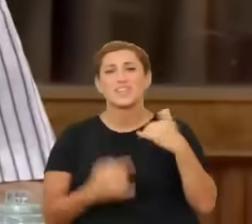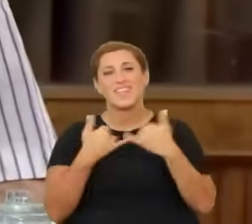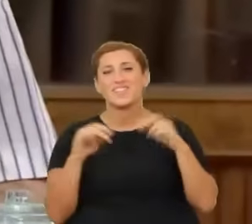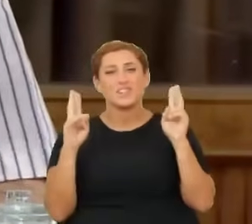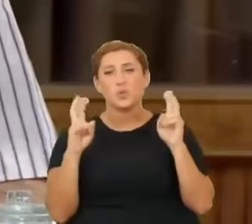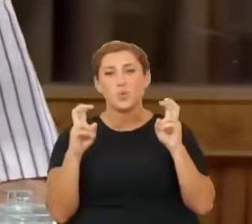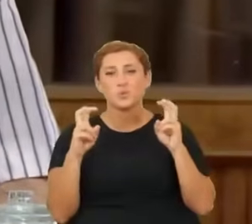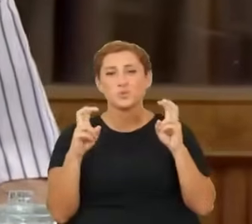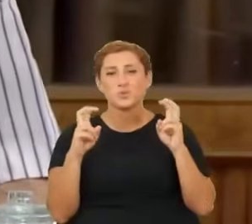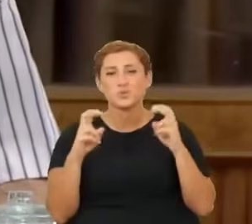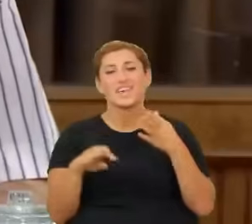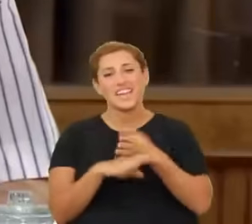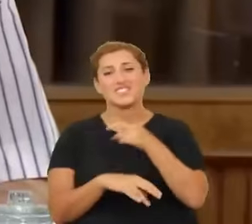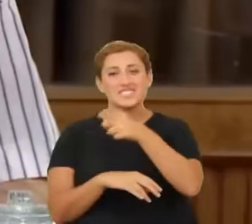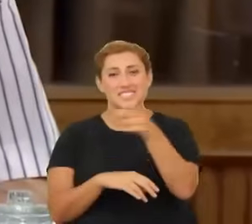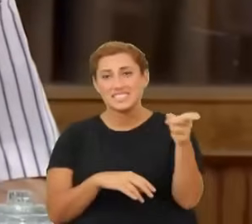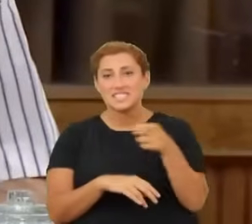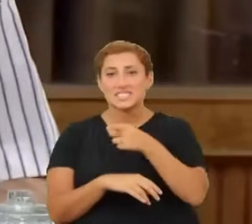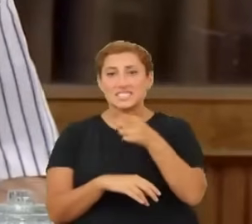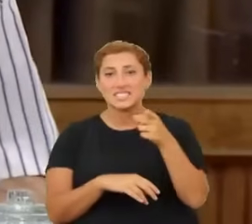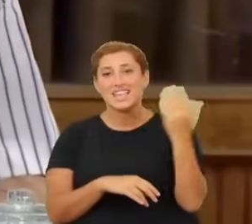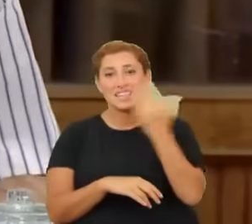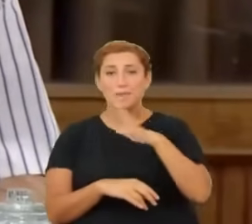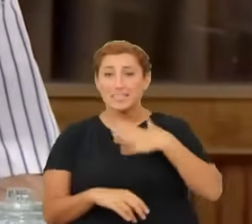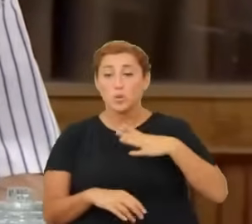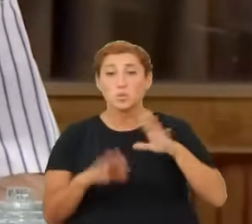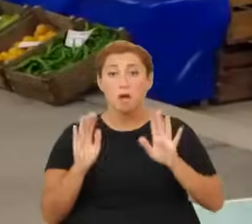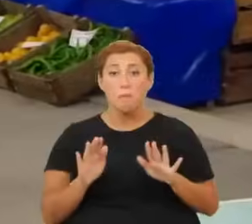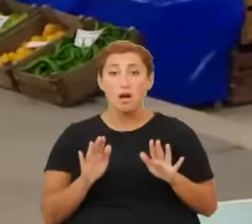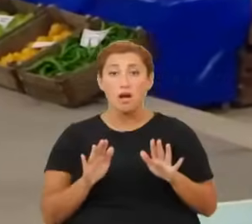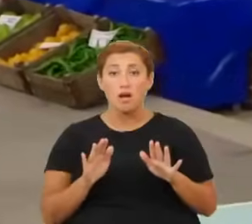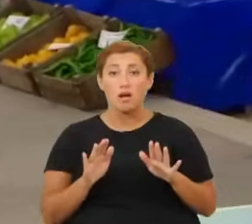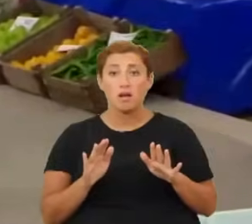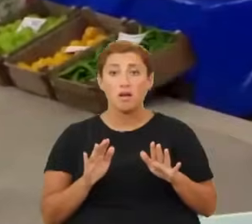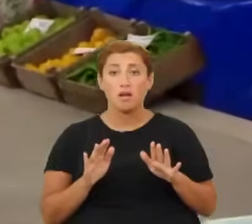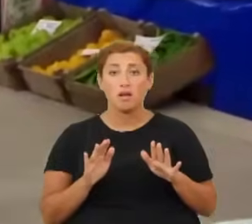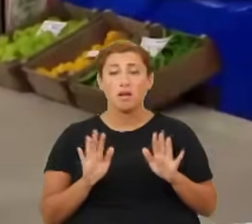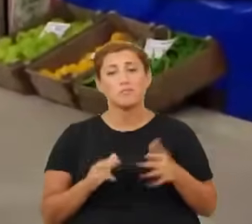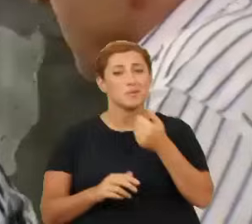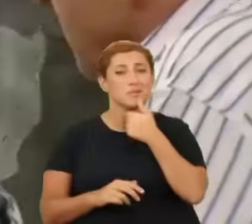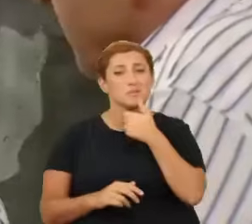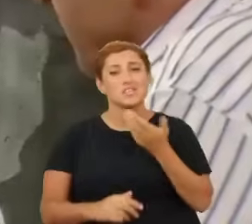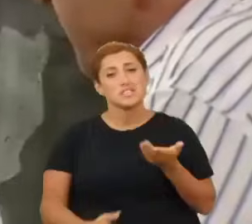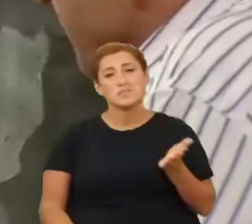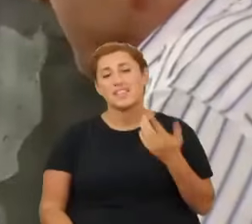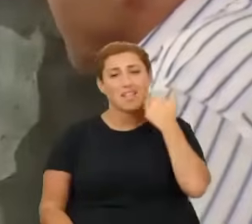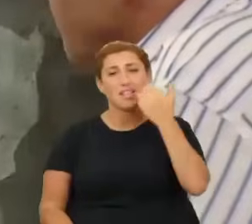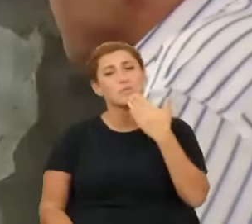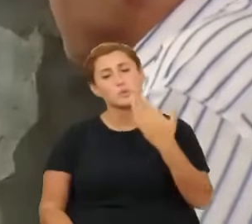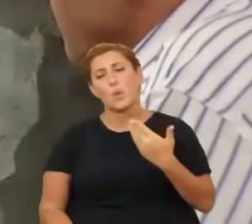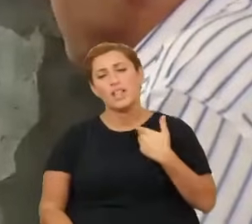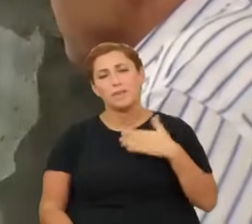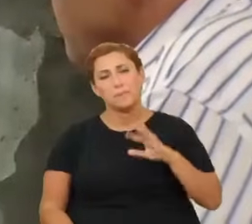tatil meselesi. Gerçi siz de gitmek istiyorsunuz ama. Vallahi babacığım, yani ne yalan